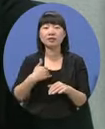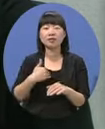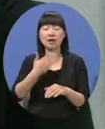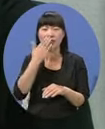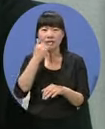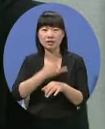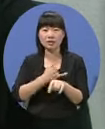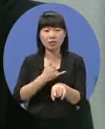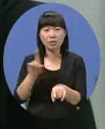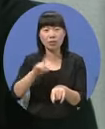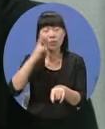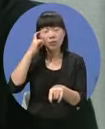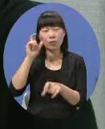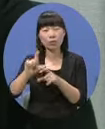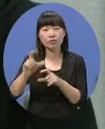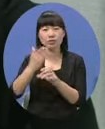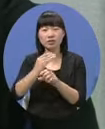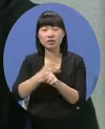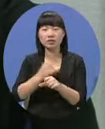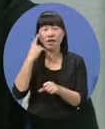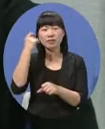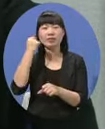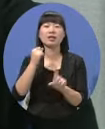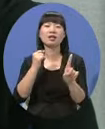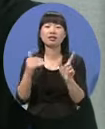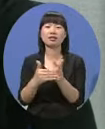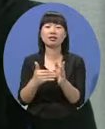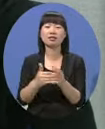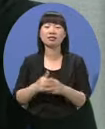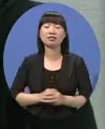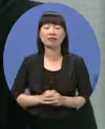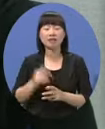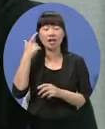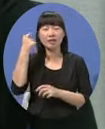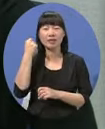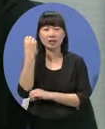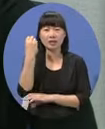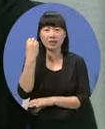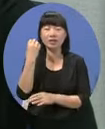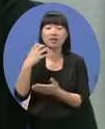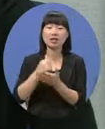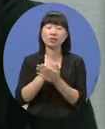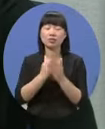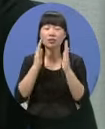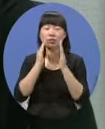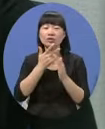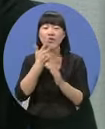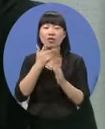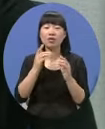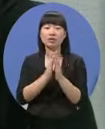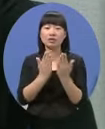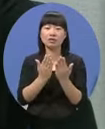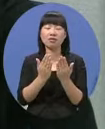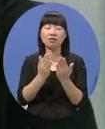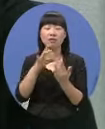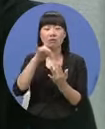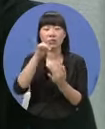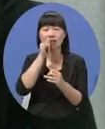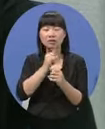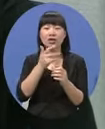수 있는 게 뭔가 고민해봤더니 암기밖에 없는 거예요. 그래서 암기를 바탕으로 공부할 수 있는 영어 단어 책을 선택했고